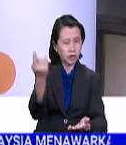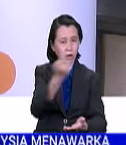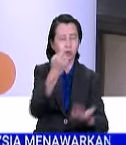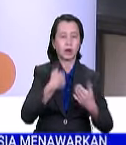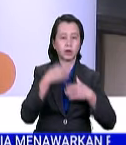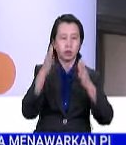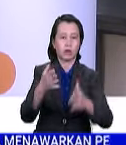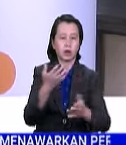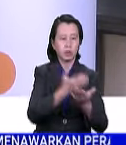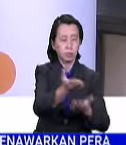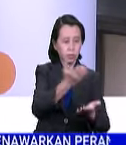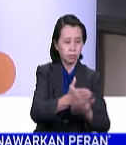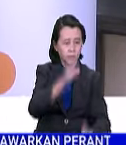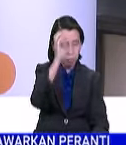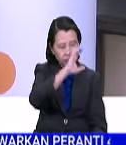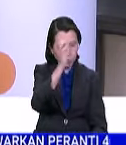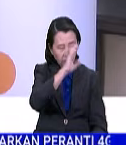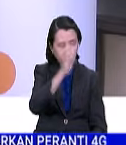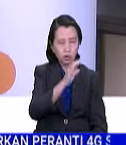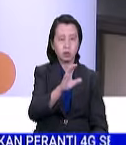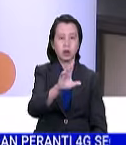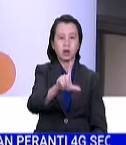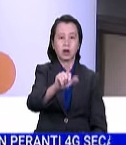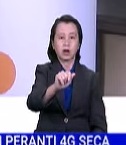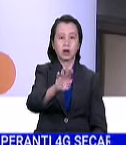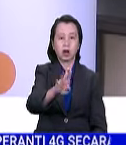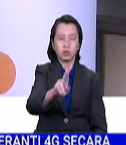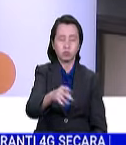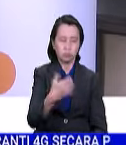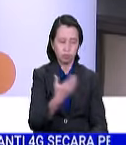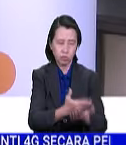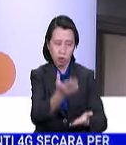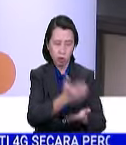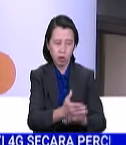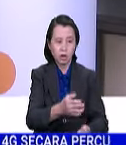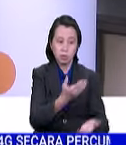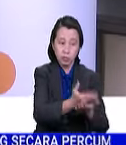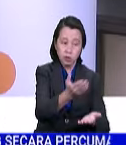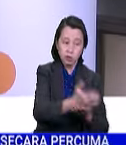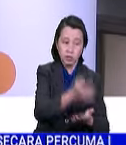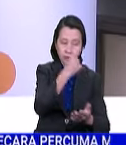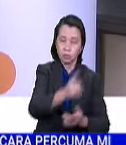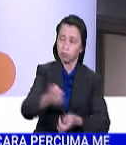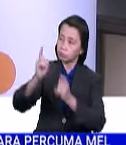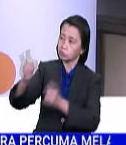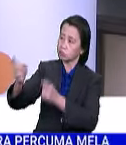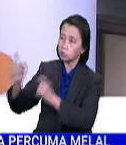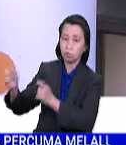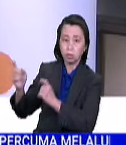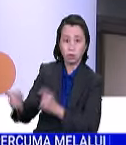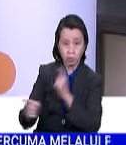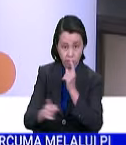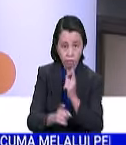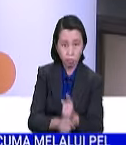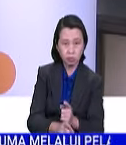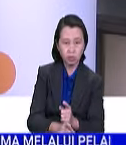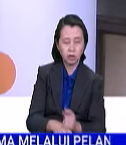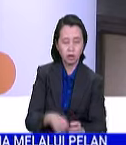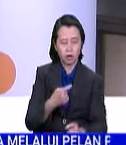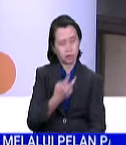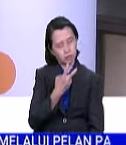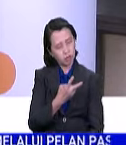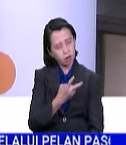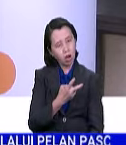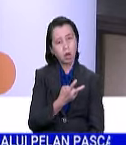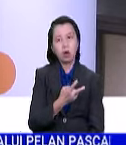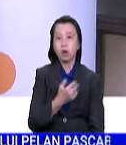untuk mencari apa produk labu dan pasu sebagai hadiah ataupun untuk majlis kenduri kendara kan. Dari situlah